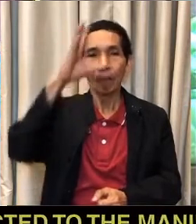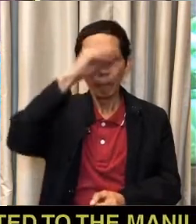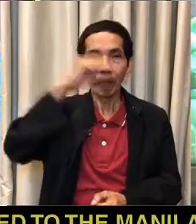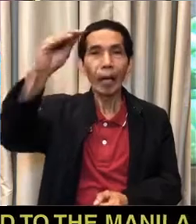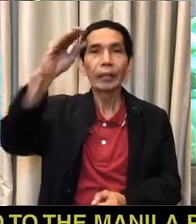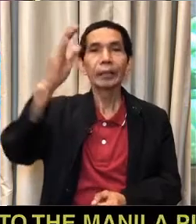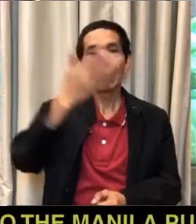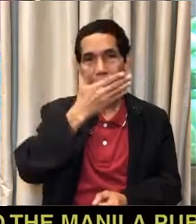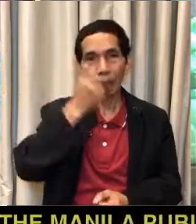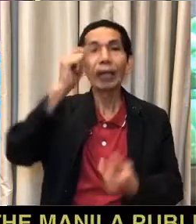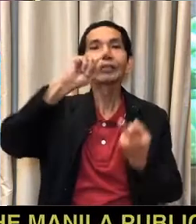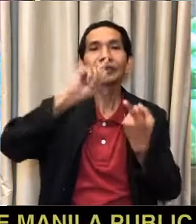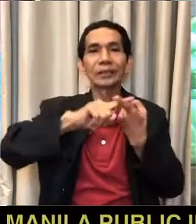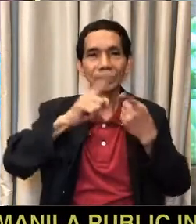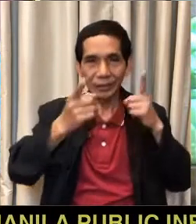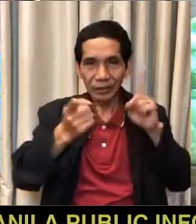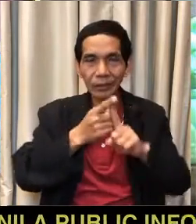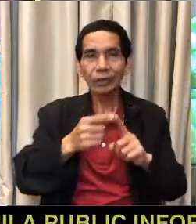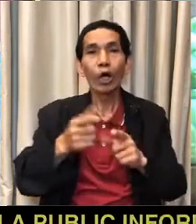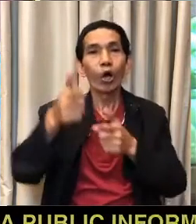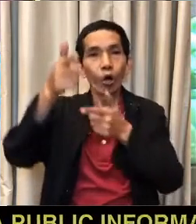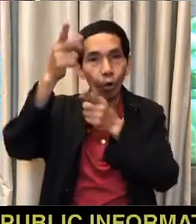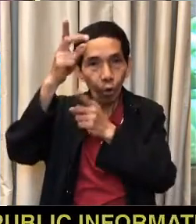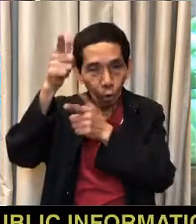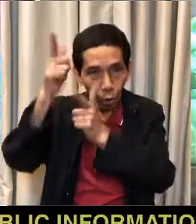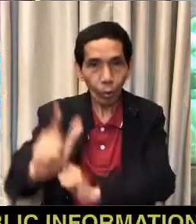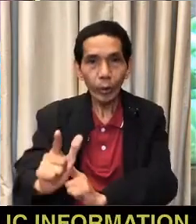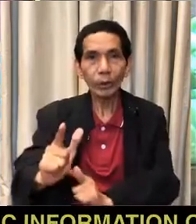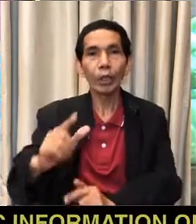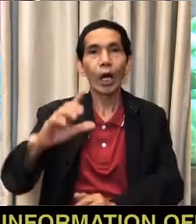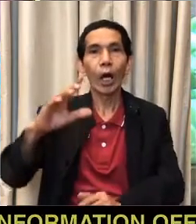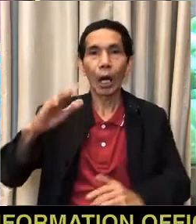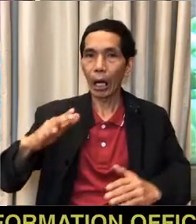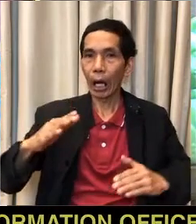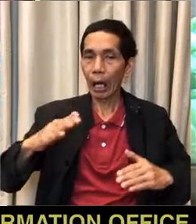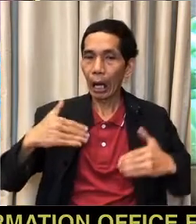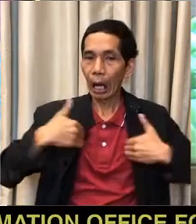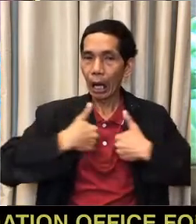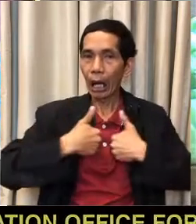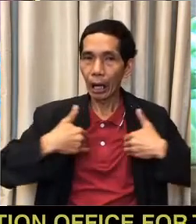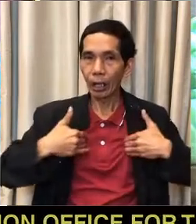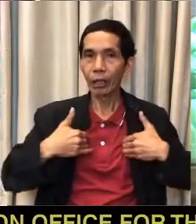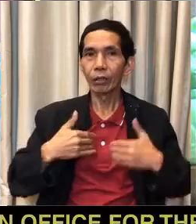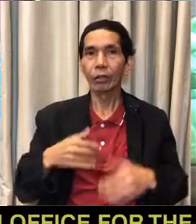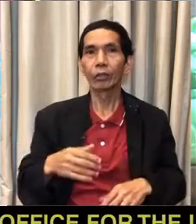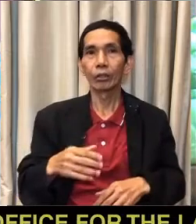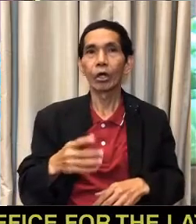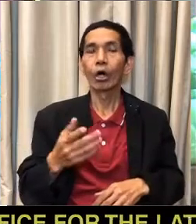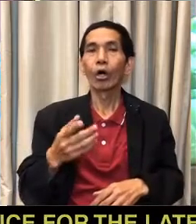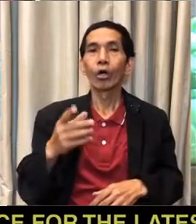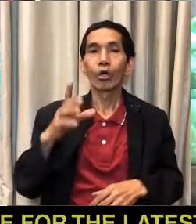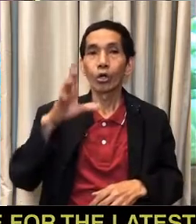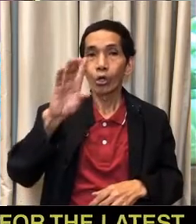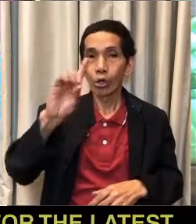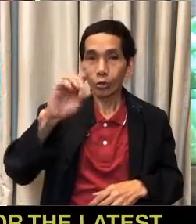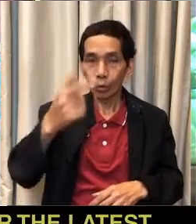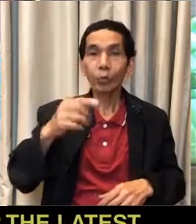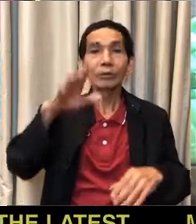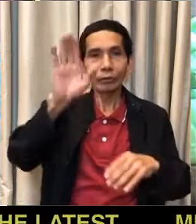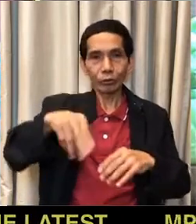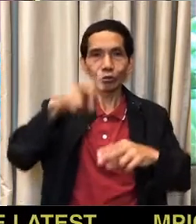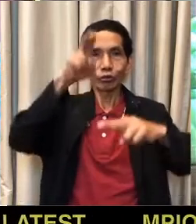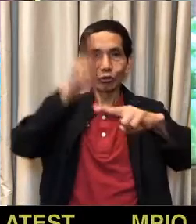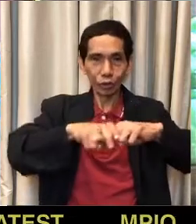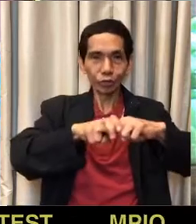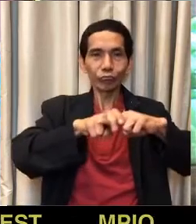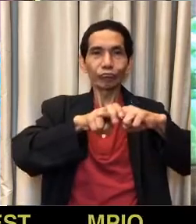friend. Oh, isa 'yan sa pinaka loyal na hayop. Oh, ang sarap-sarap niya no. Kita niyo si Jeremy, sabi ko, sit.